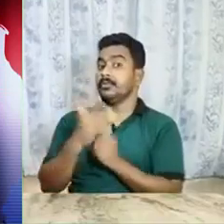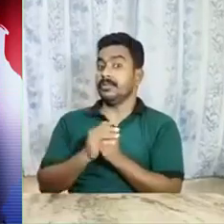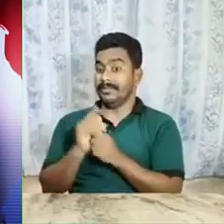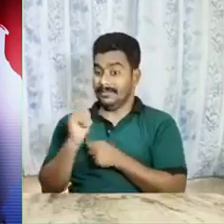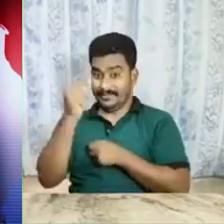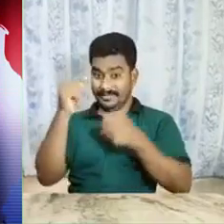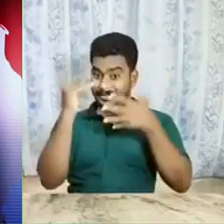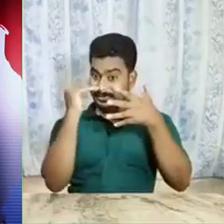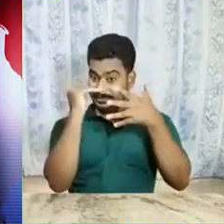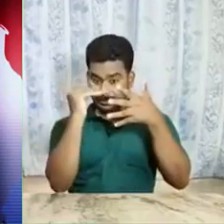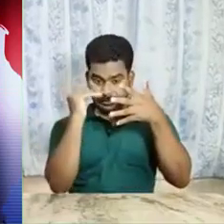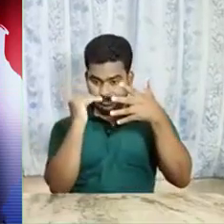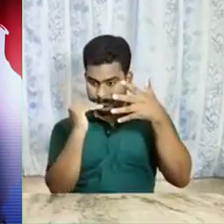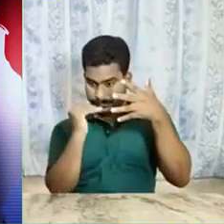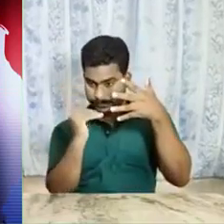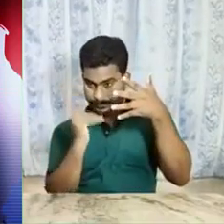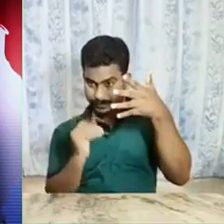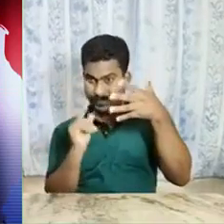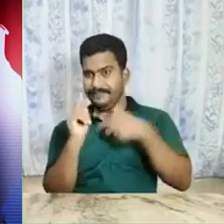മറ്റിടങ്ങളിൽ ഇറങ്ങിയാൽ